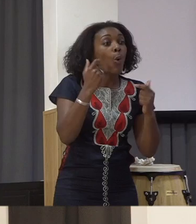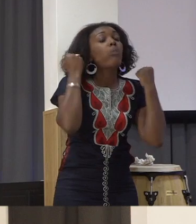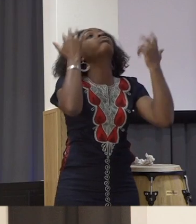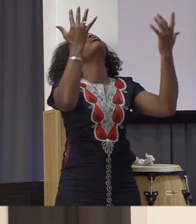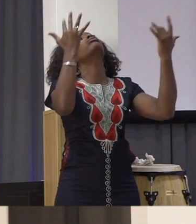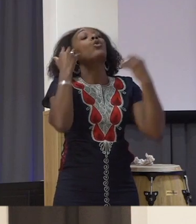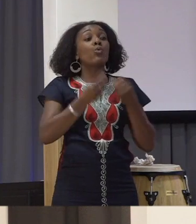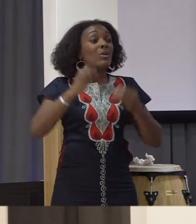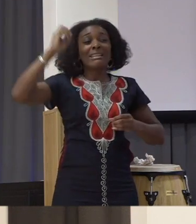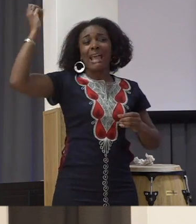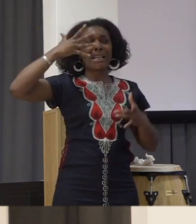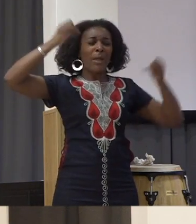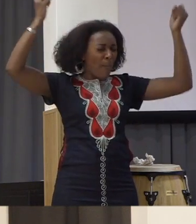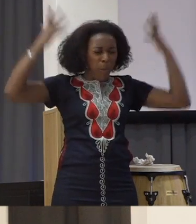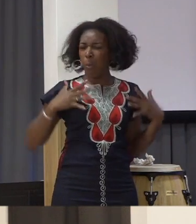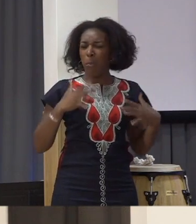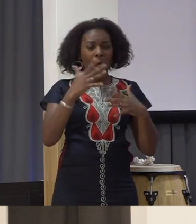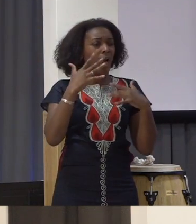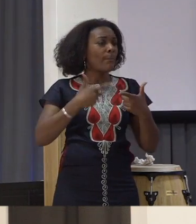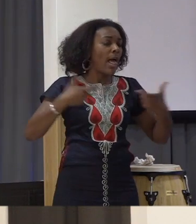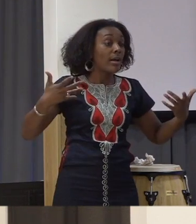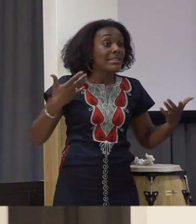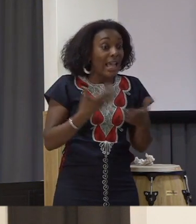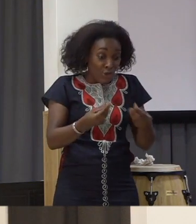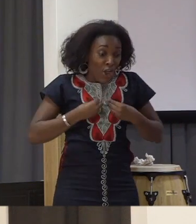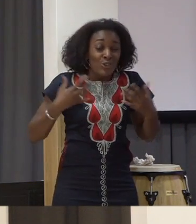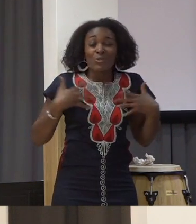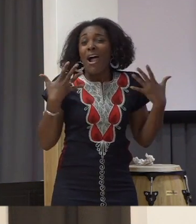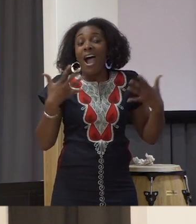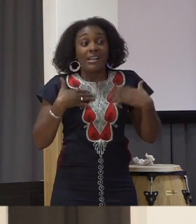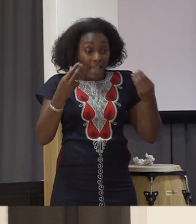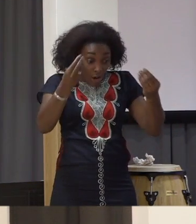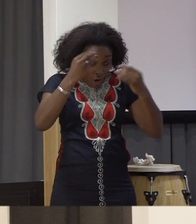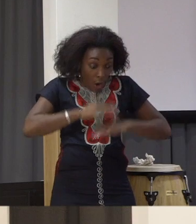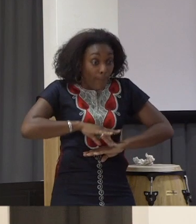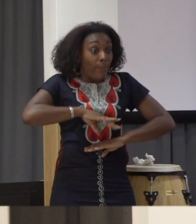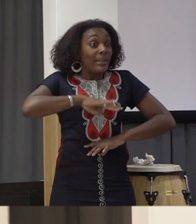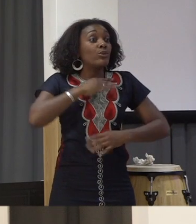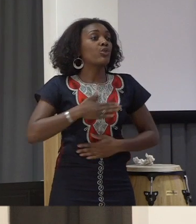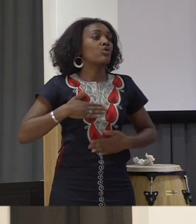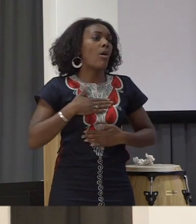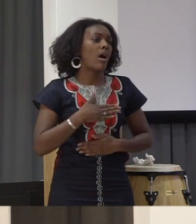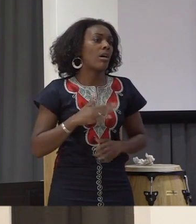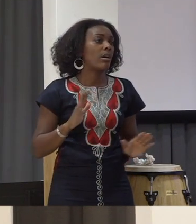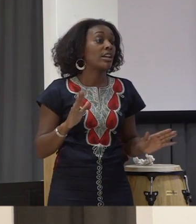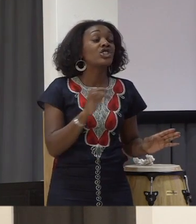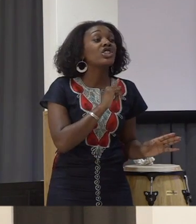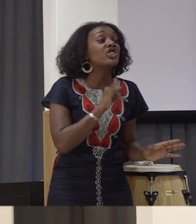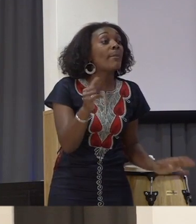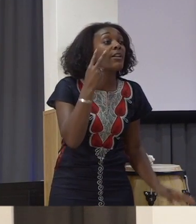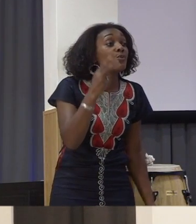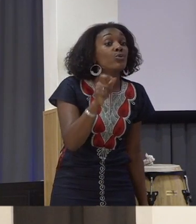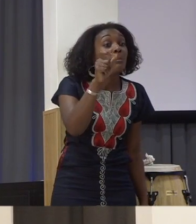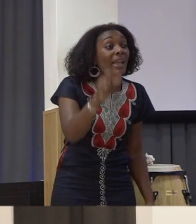vient sur toi, cela te remplit de joie. Cela te remplit d'allégresse. J'ai jamais vu une personne